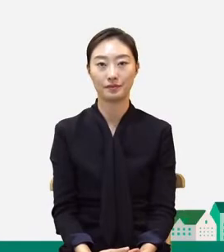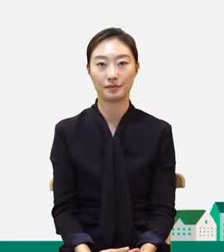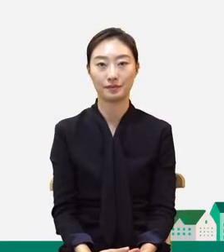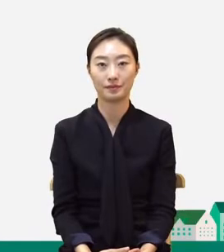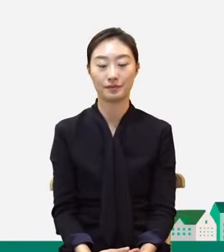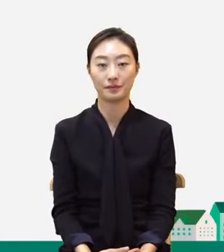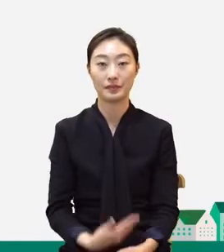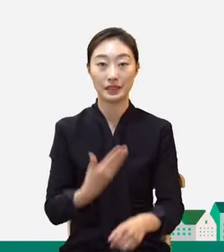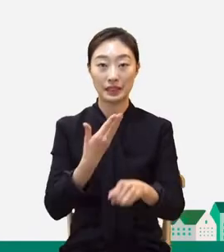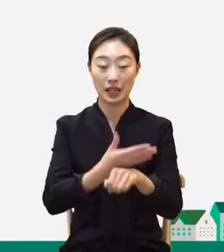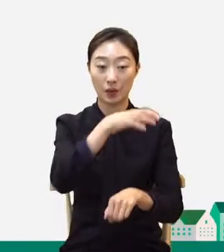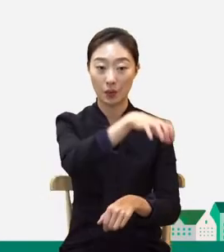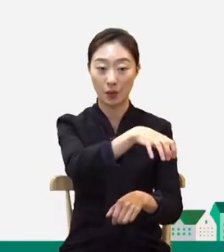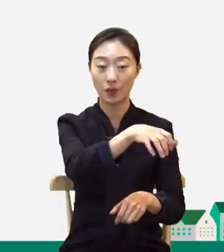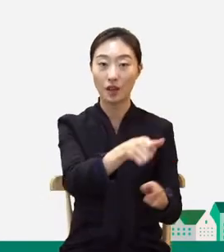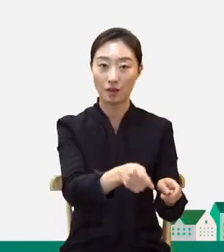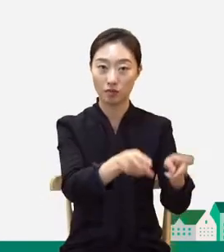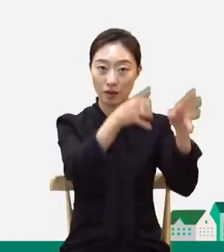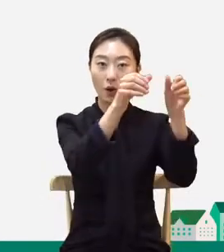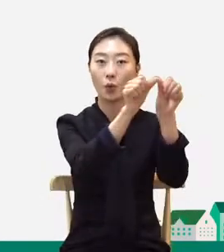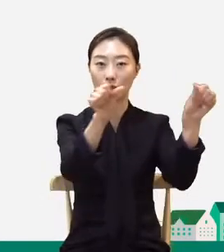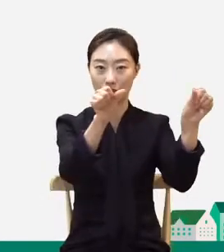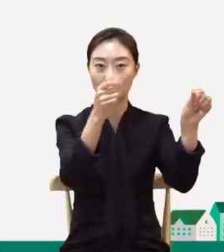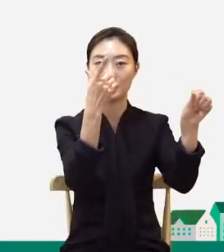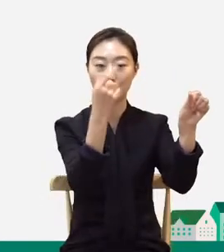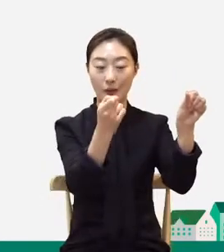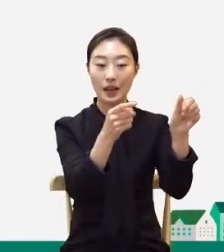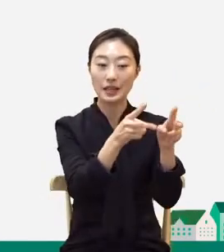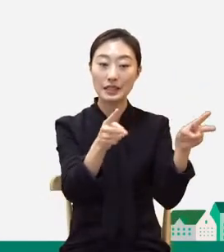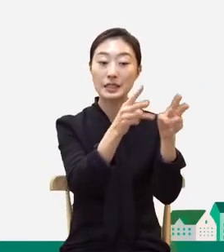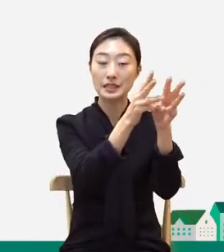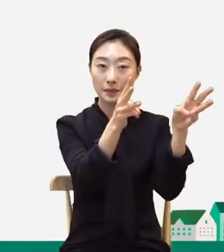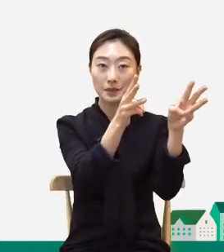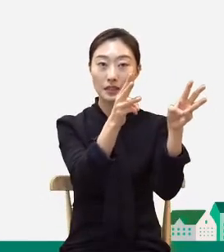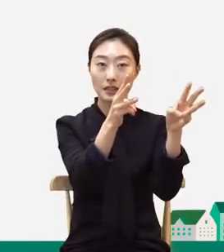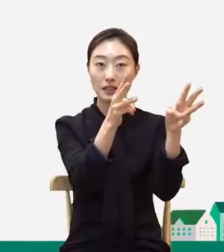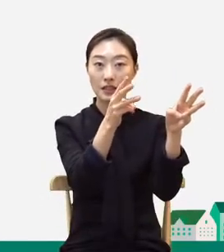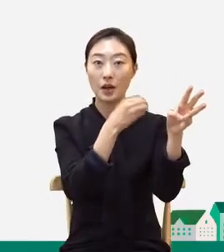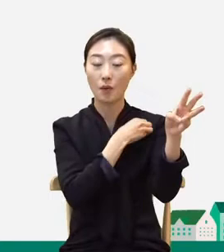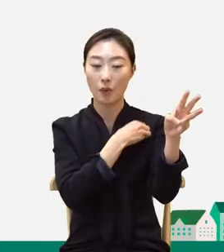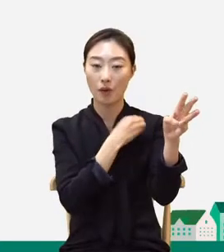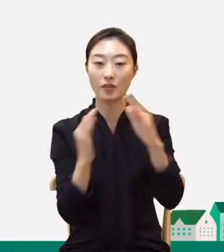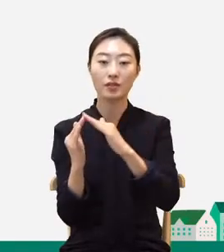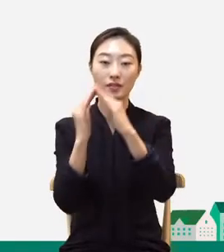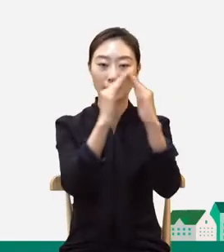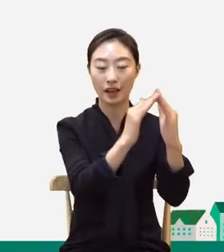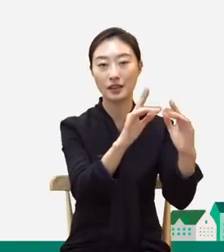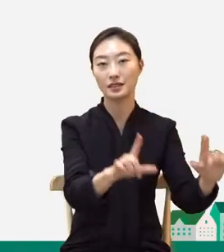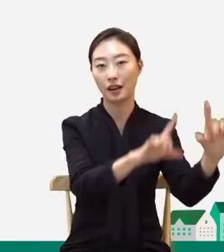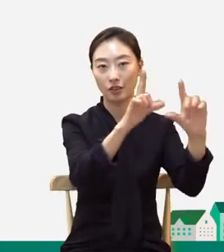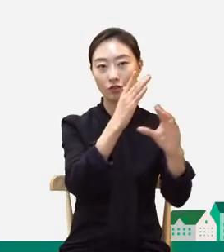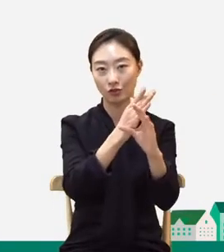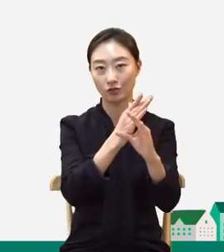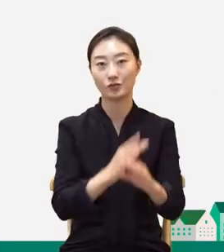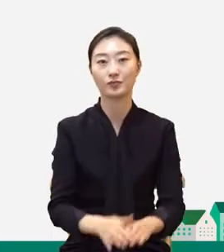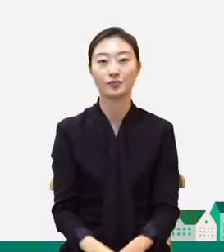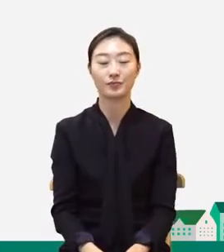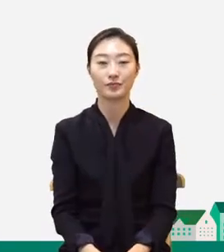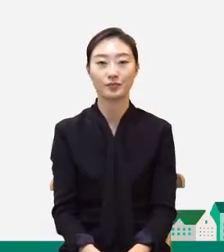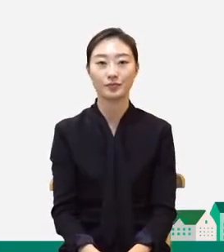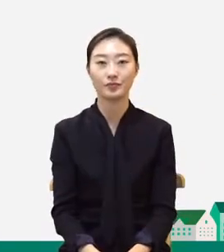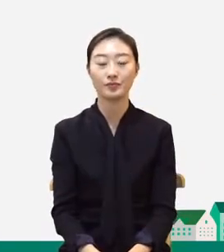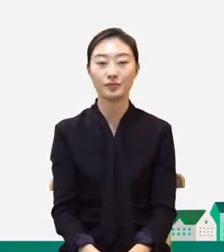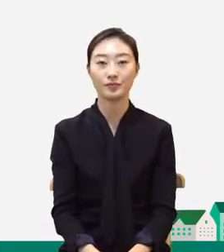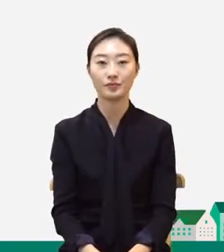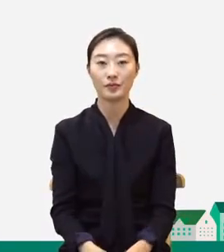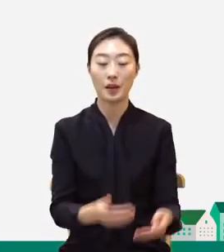천호파크빌입니다. 여기도 마찬가지로 5층 건물이고요. 2층과 3층에서 저희 회원들이 생활하고 계십니다.